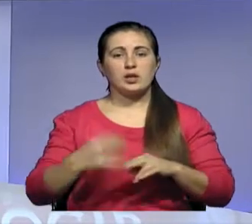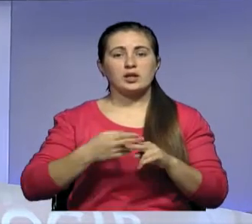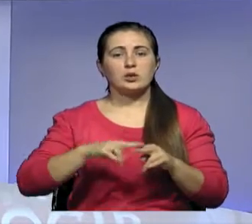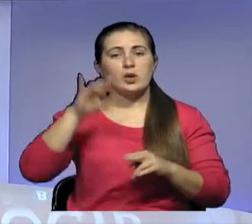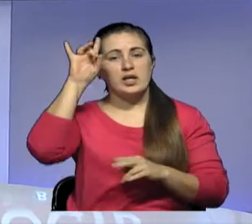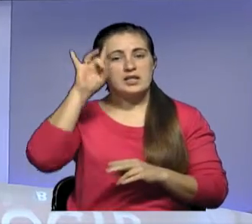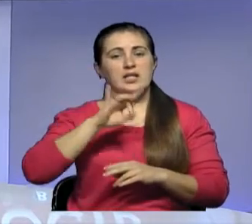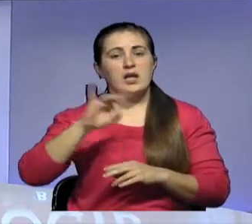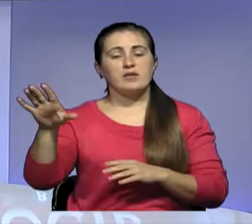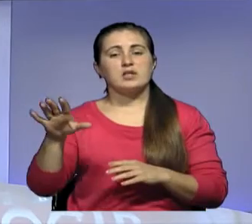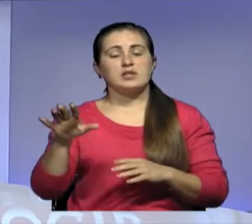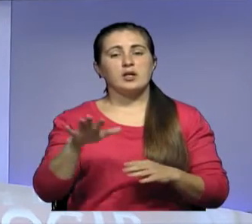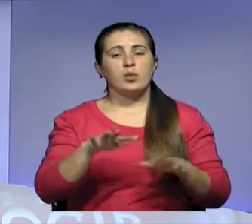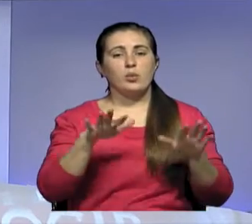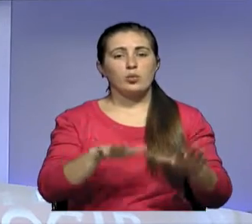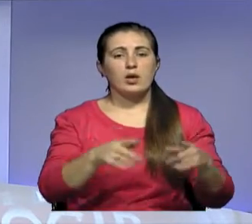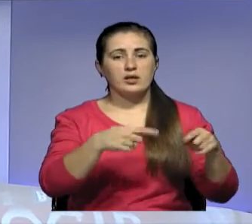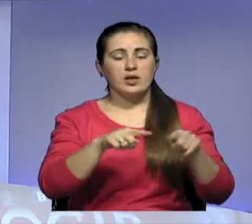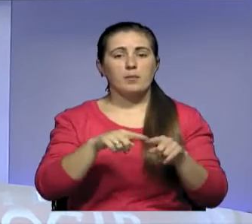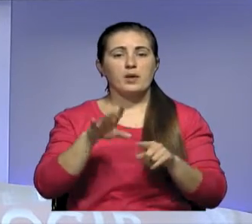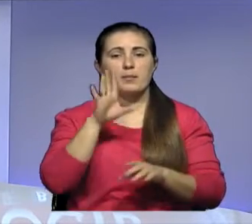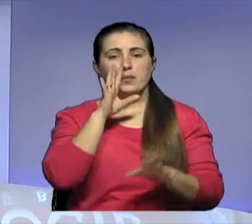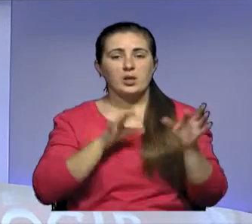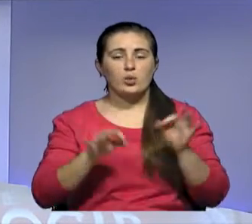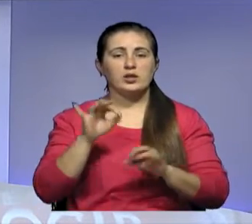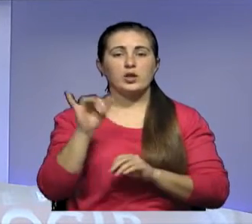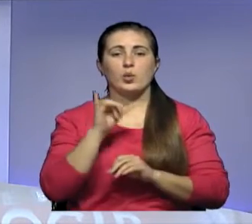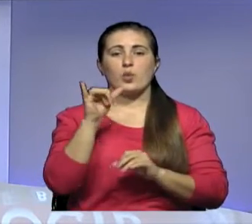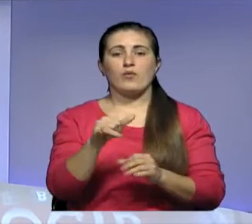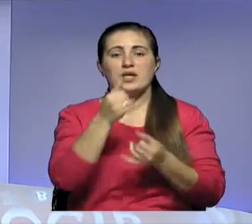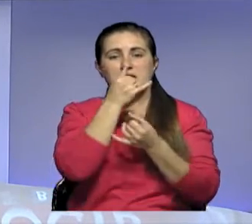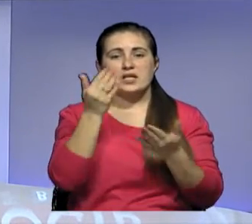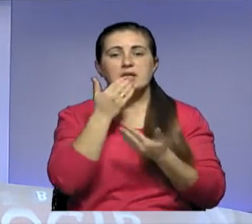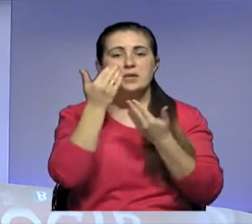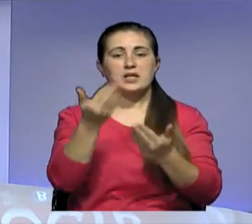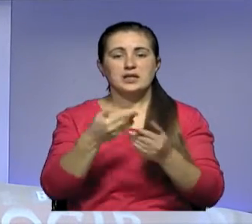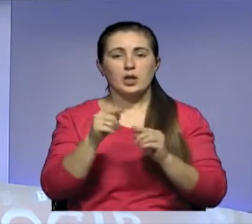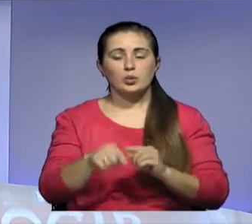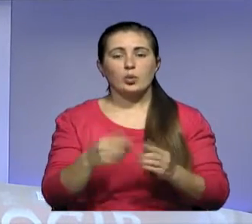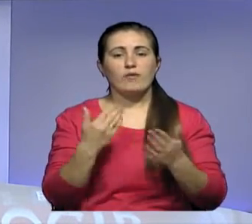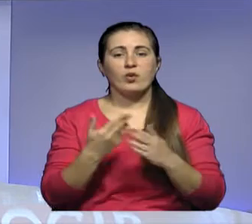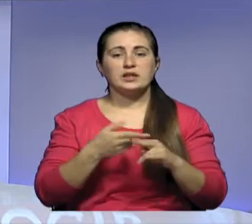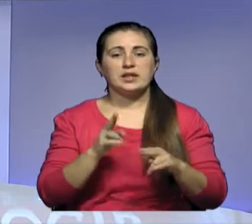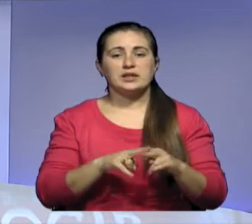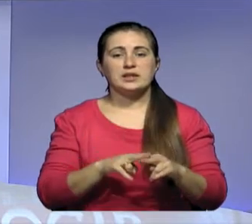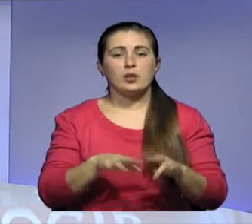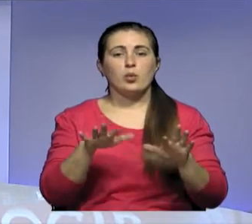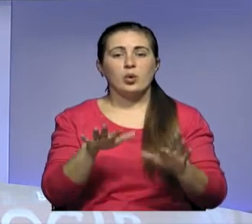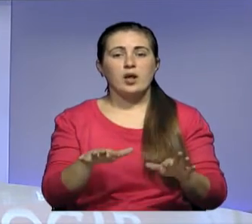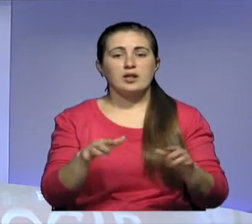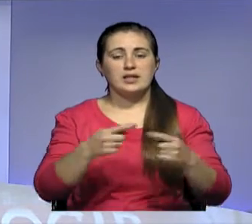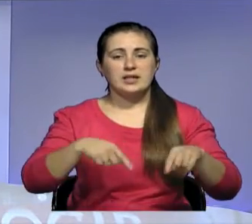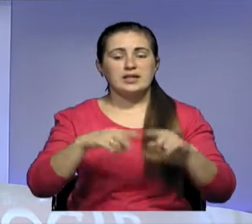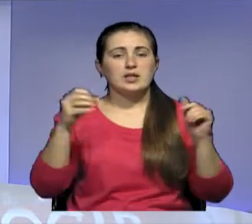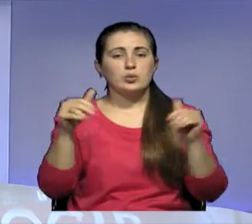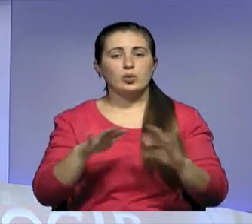уголками природными и у вас нельзя не спросить о том вот эти самые уголки нетронутой дикой